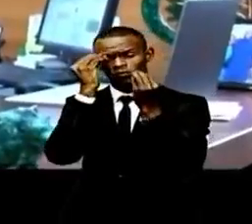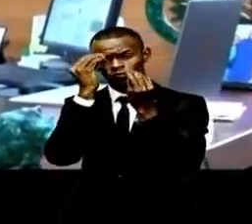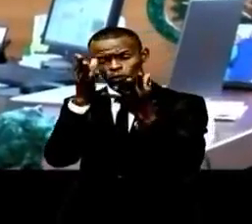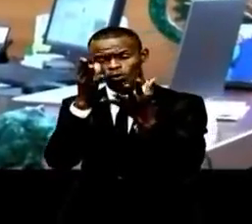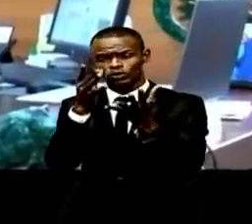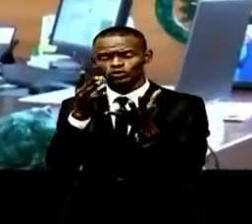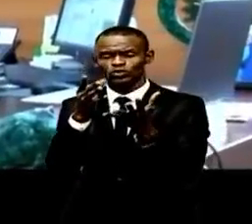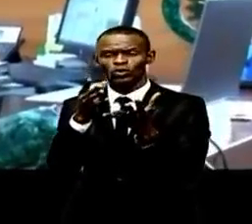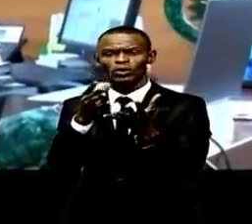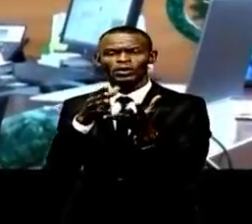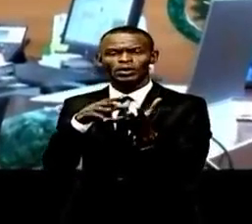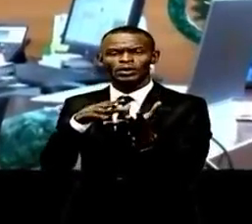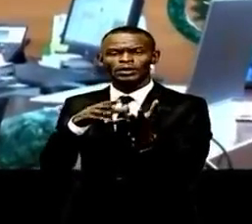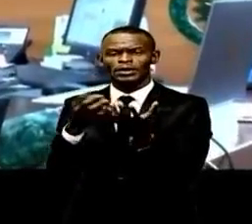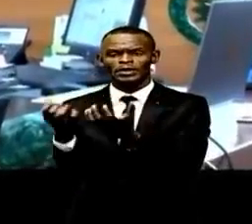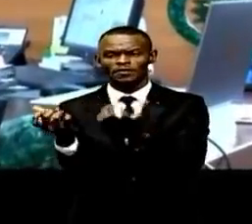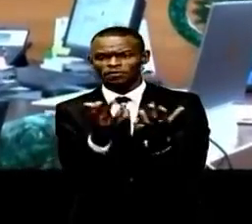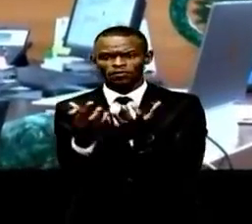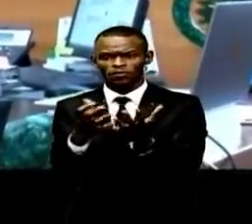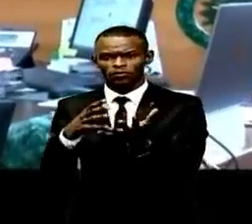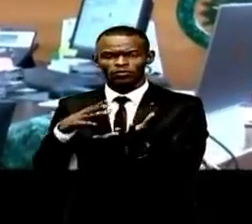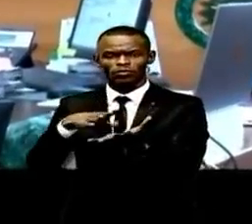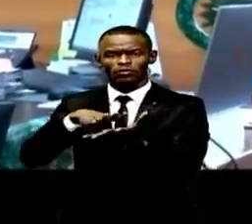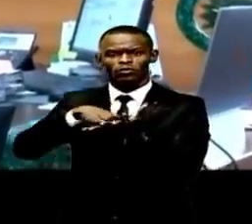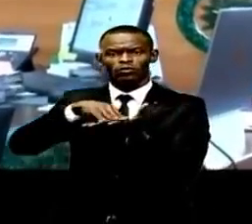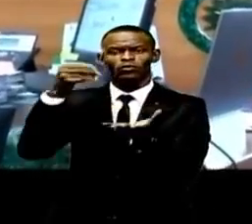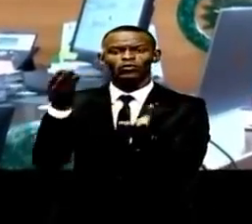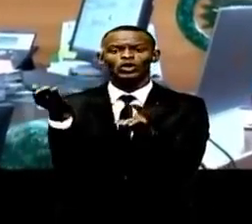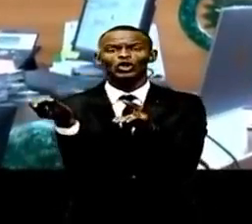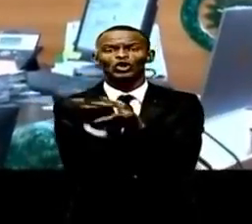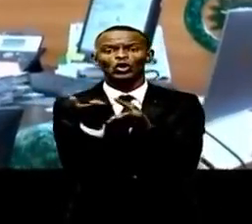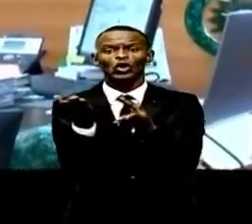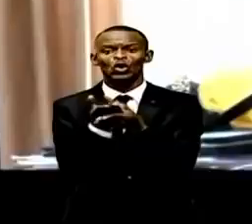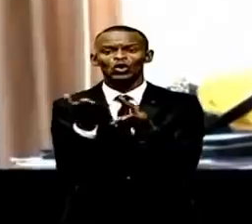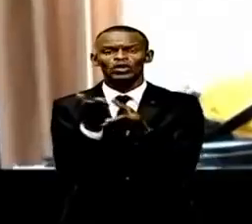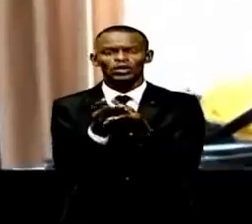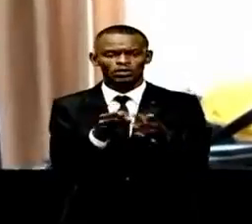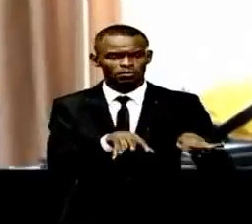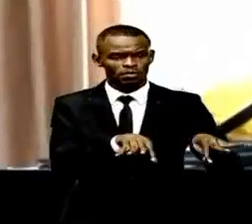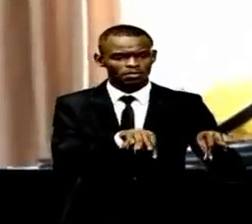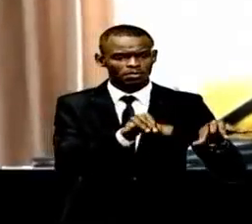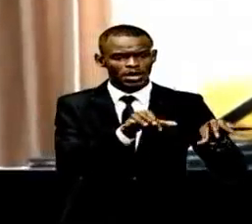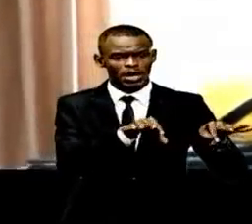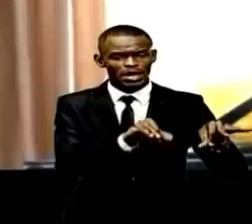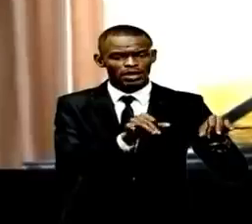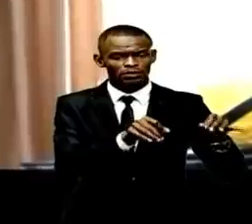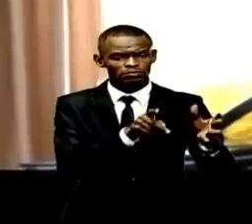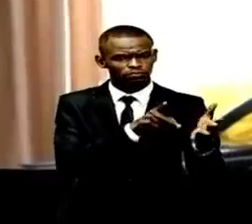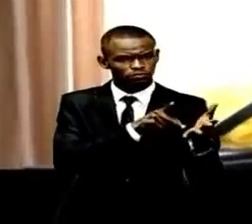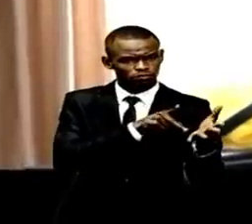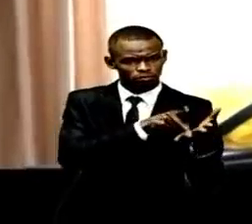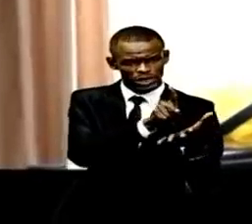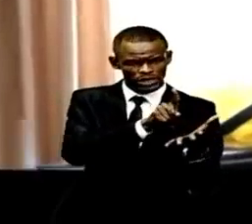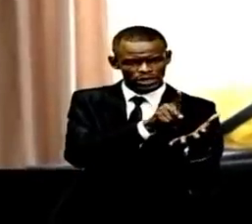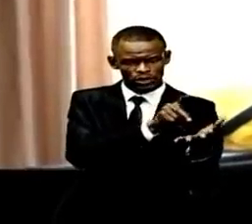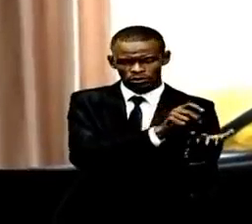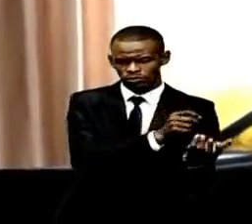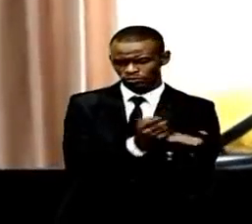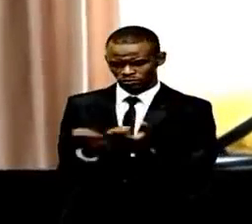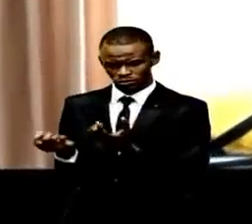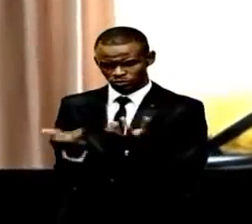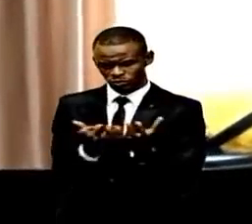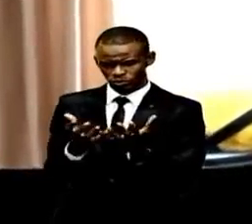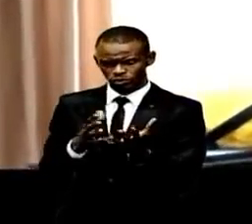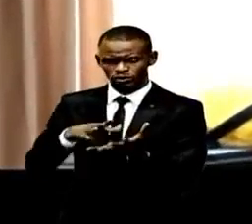des titres fonciers et immobiliers. Élaborer et produire une base de données électroniques accessible avec des